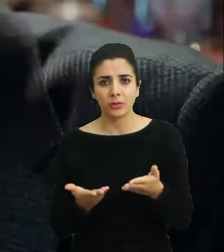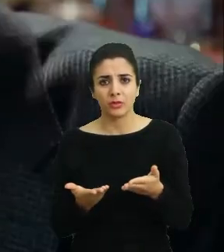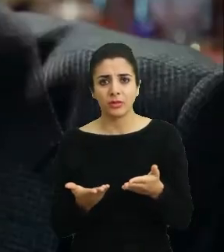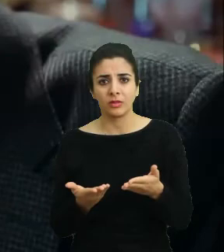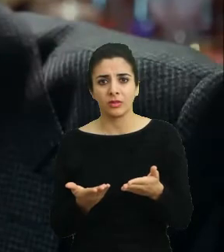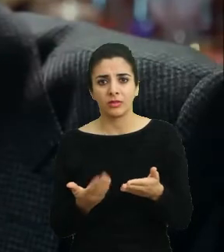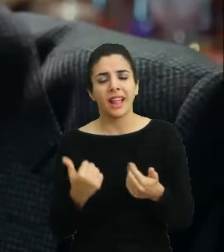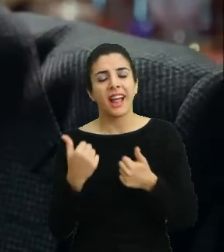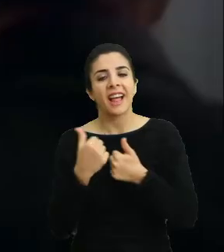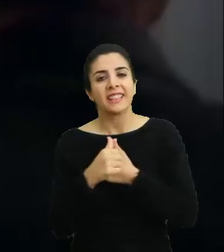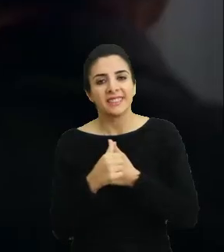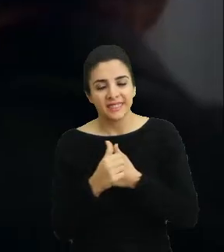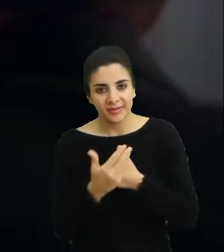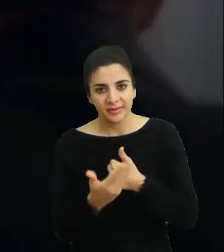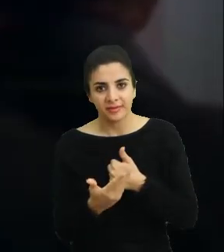İşim.